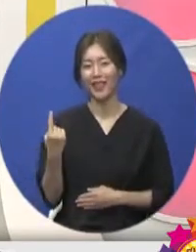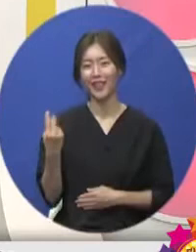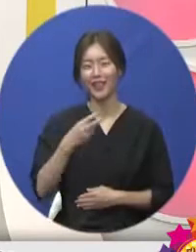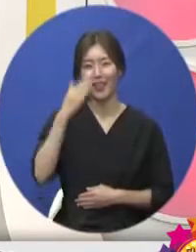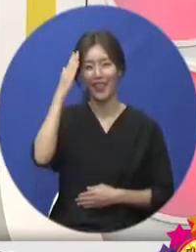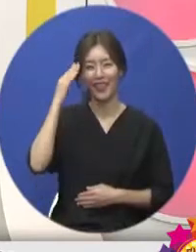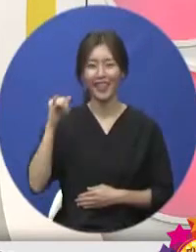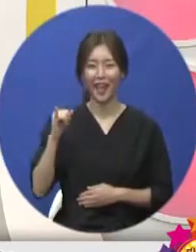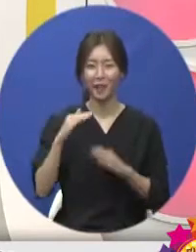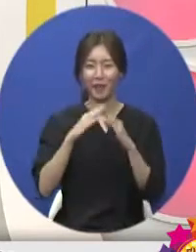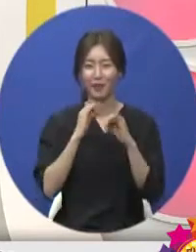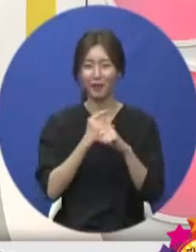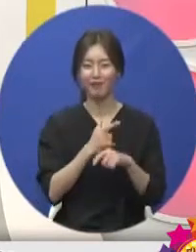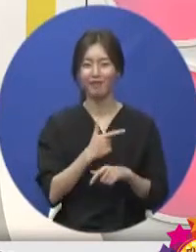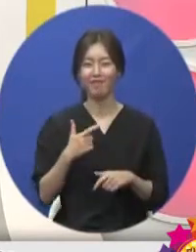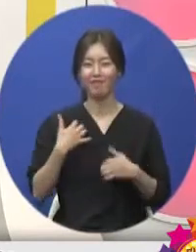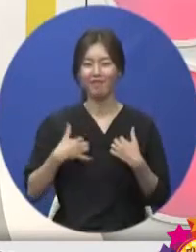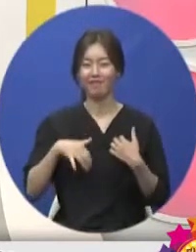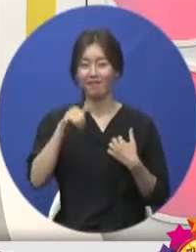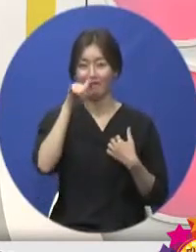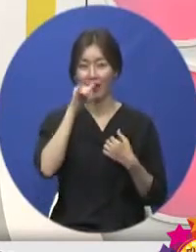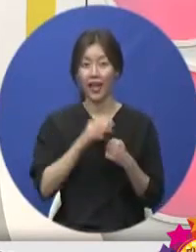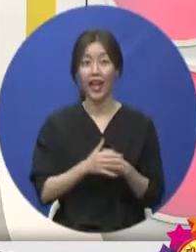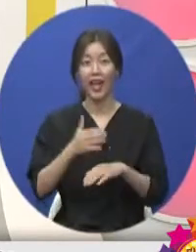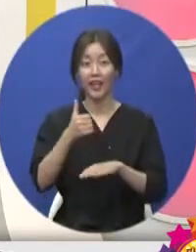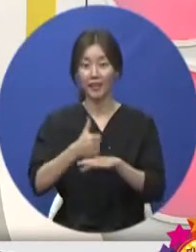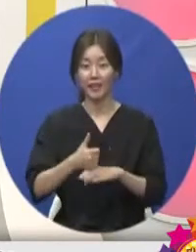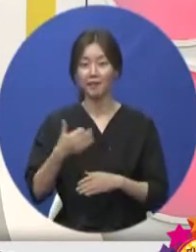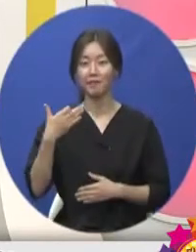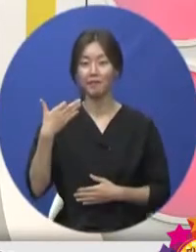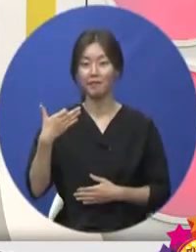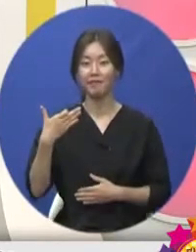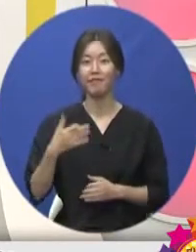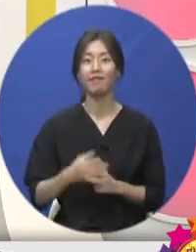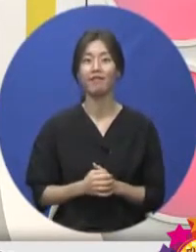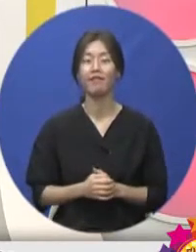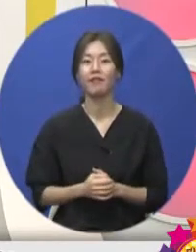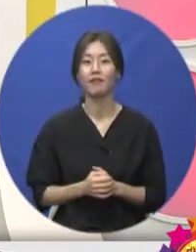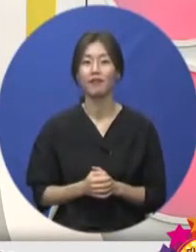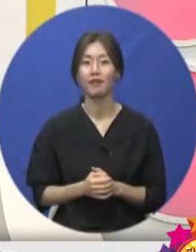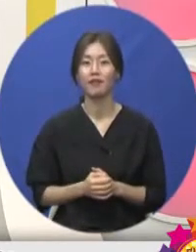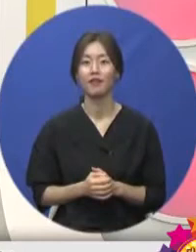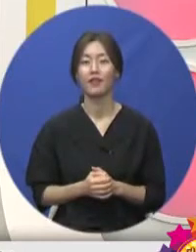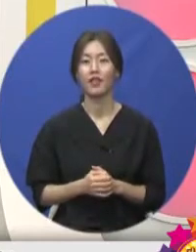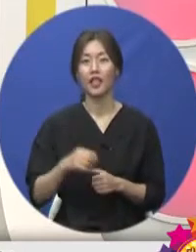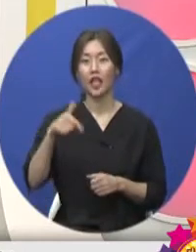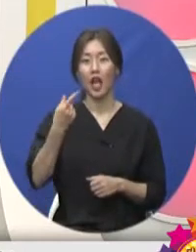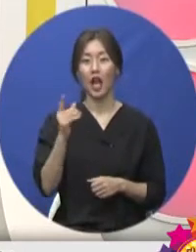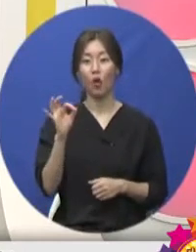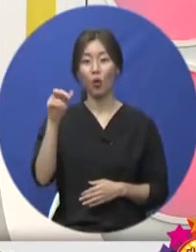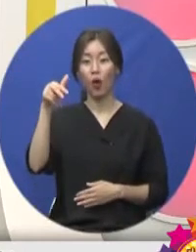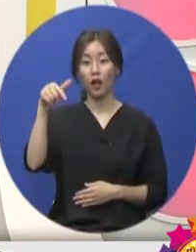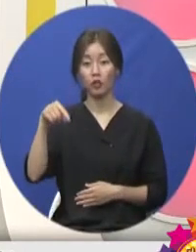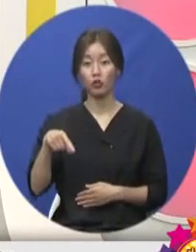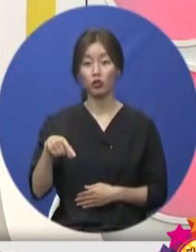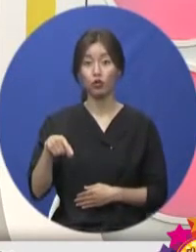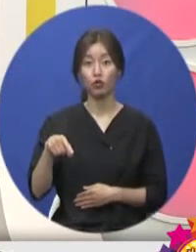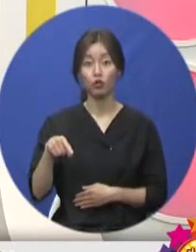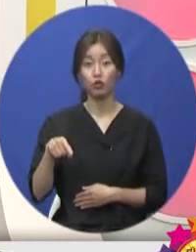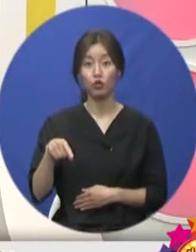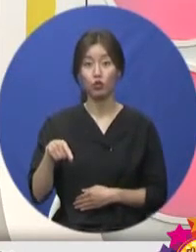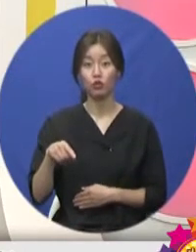주소도 너무 재밌었고. 자, 이제 마지막 분, 19번째 분입니다. 아, 저 광주